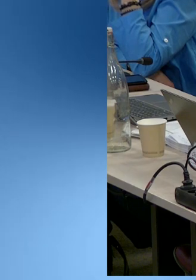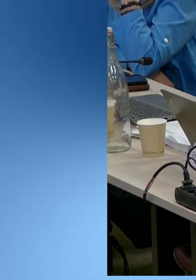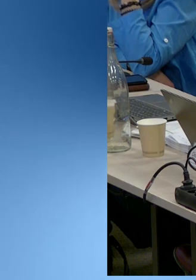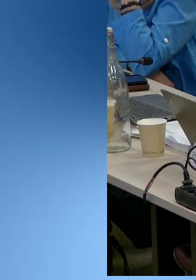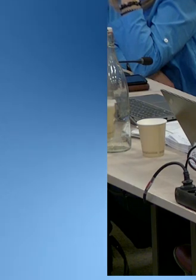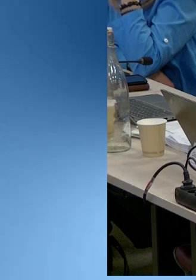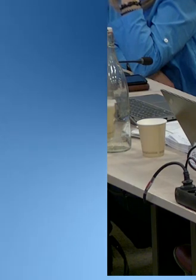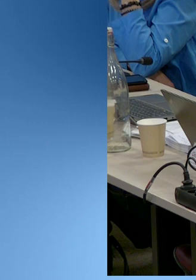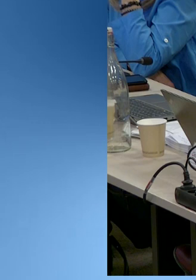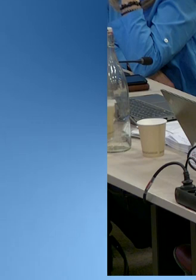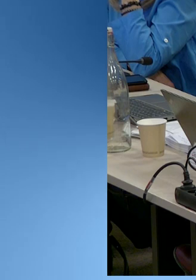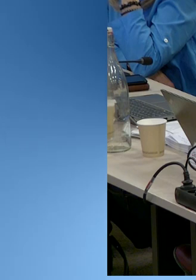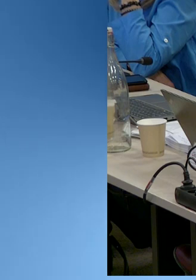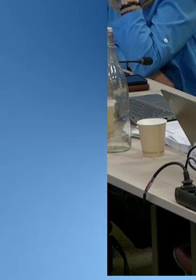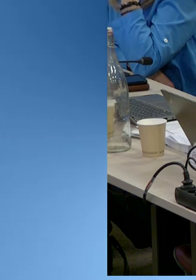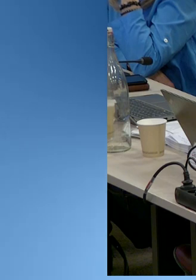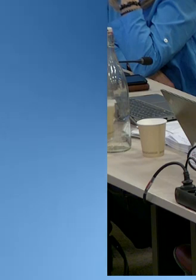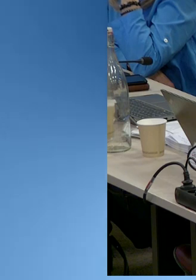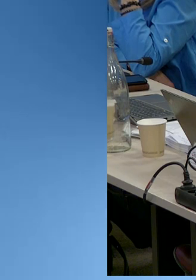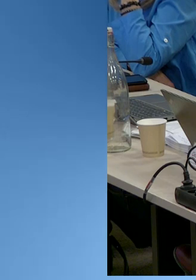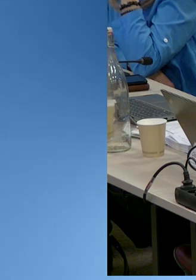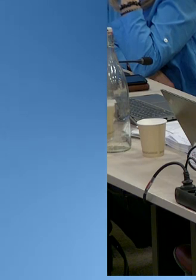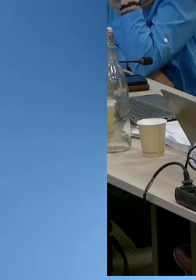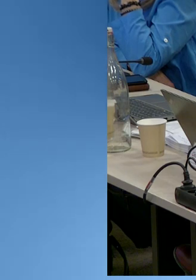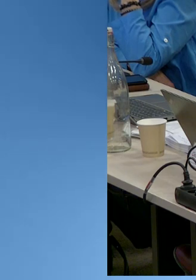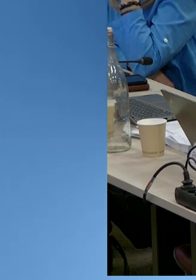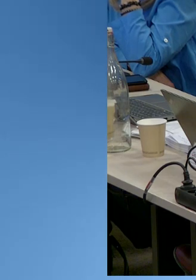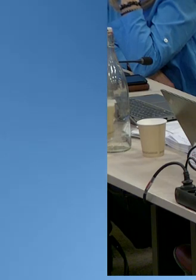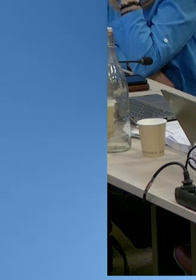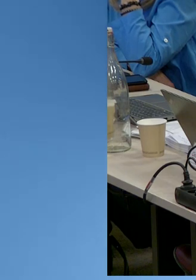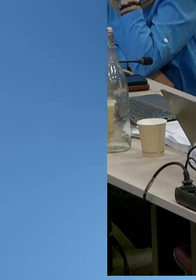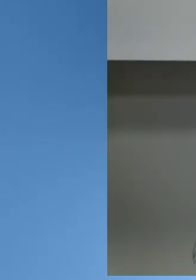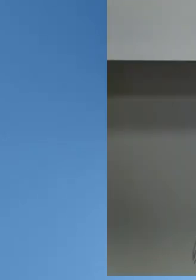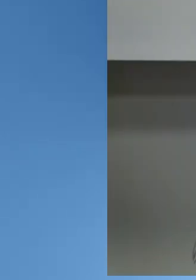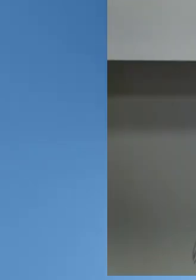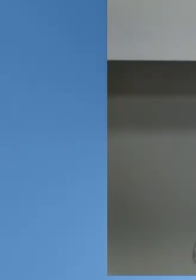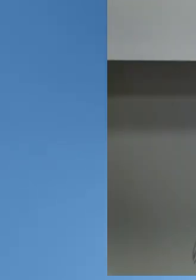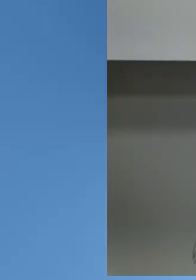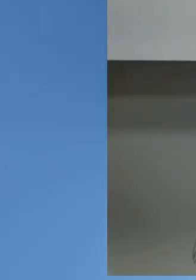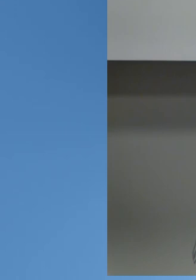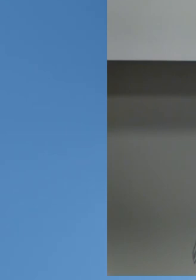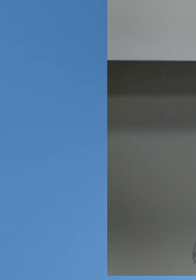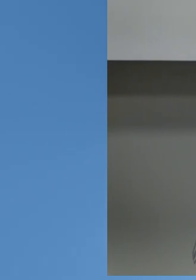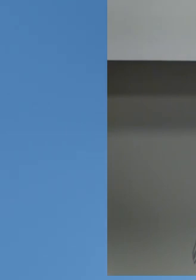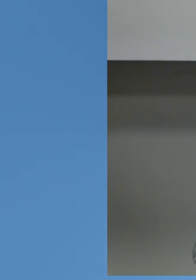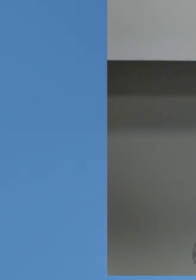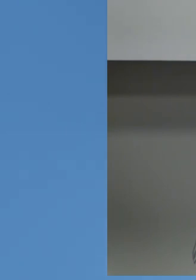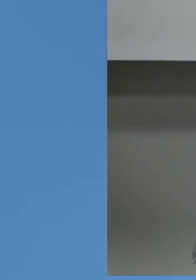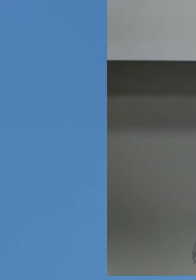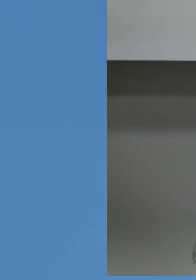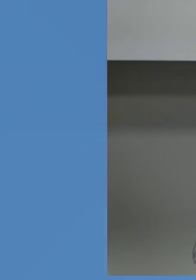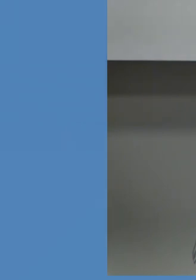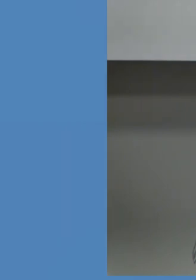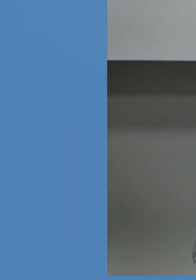processus de pardon un processus de création pour cette expérimentation de la SSA merci Merci à VOUS